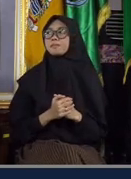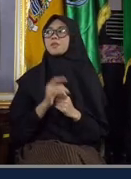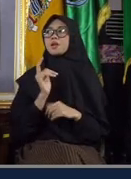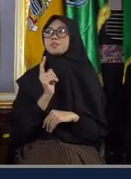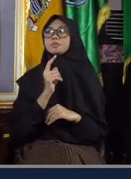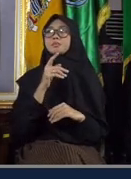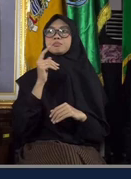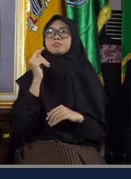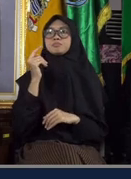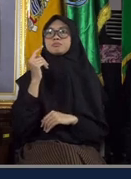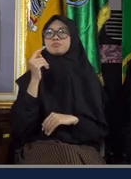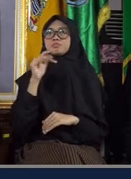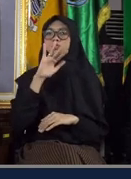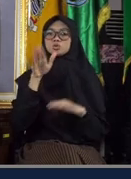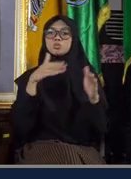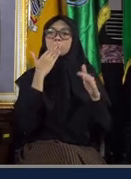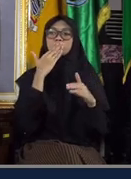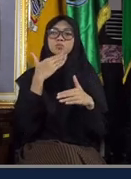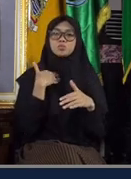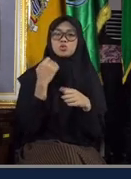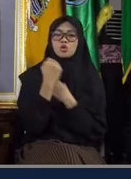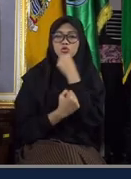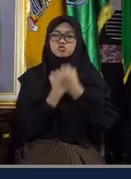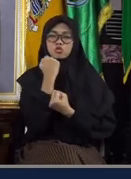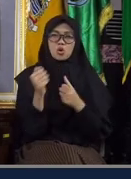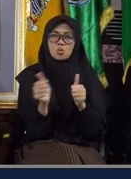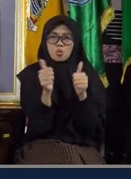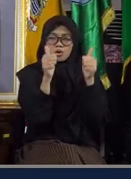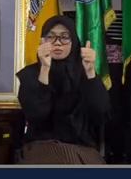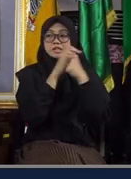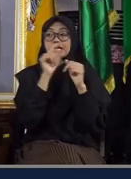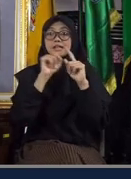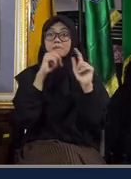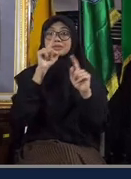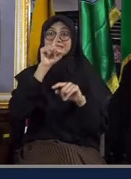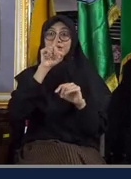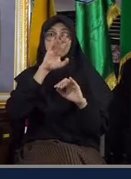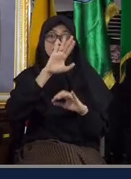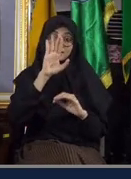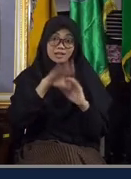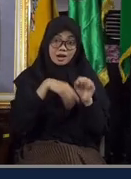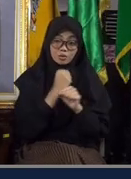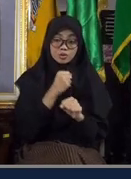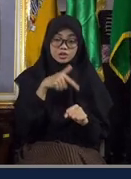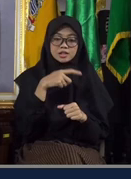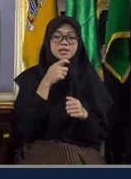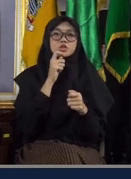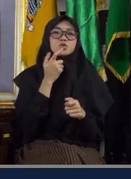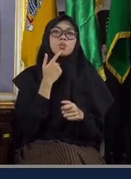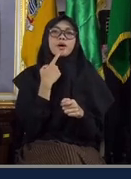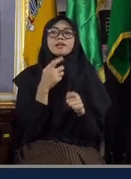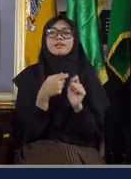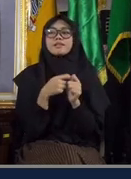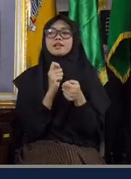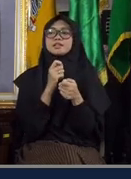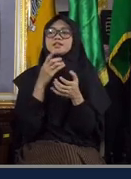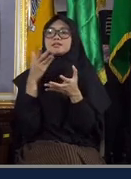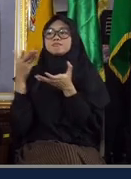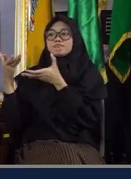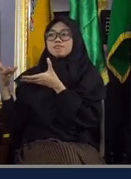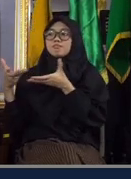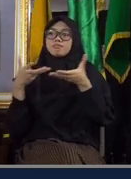pasti effort yang luar biasa nah 21 tahun ini kami ujicoba membuat satu program